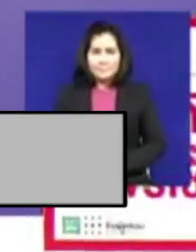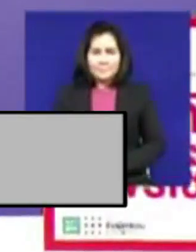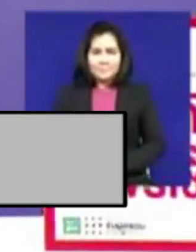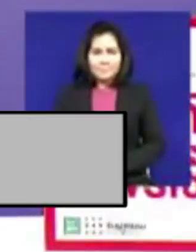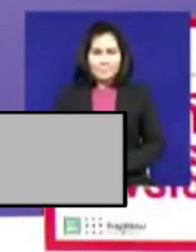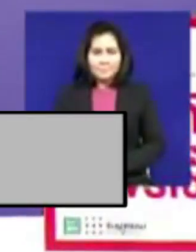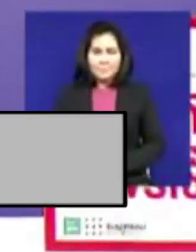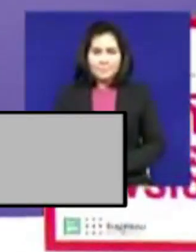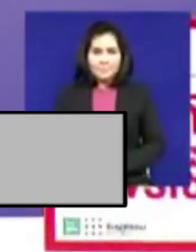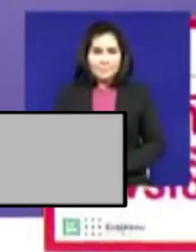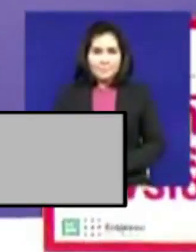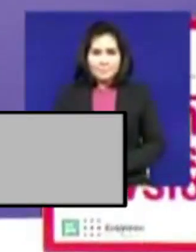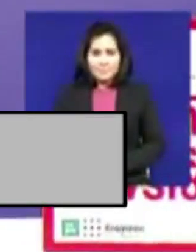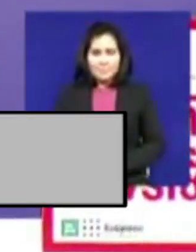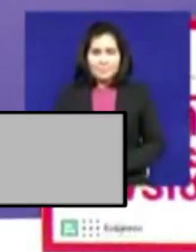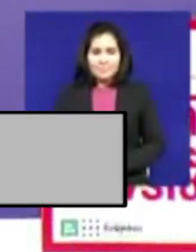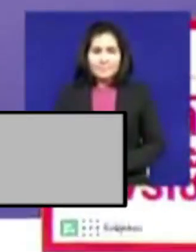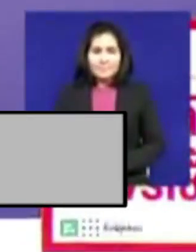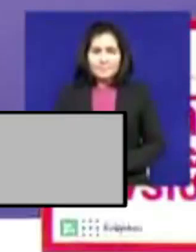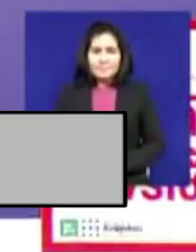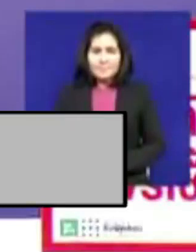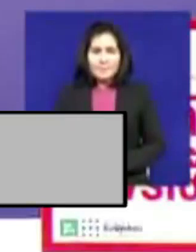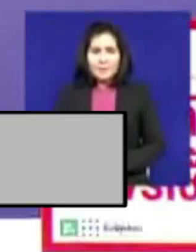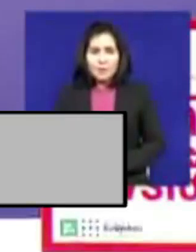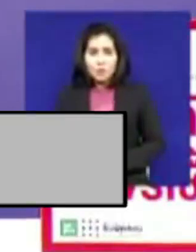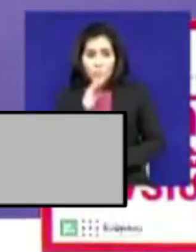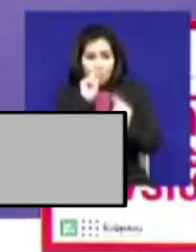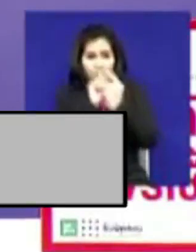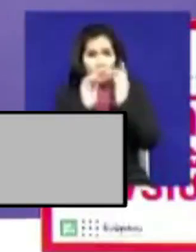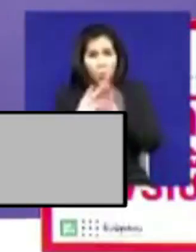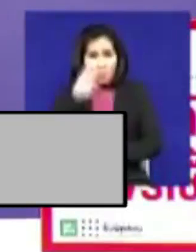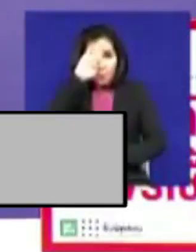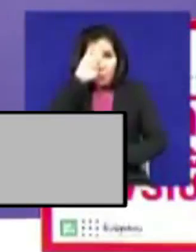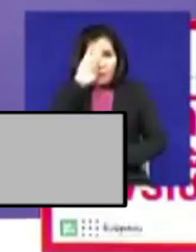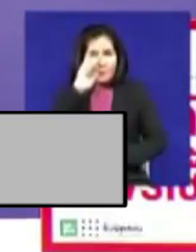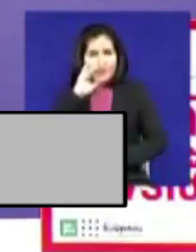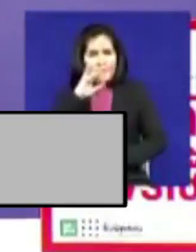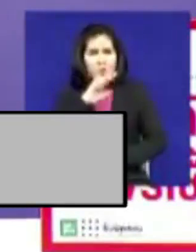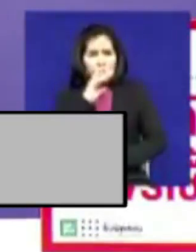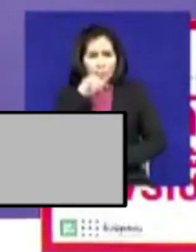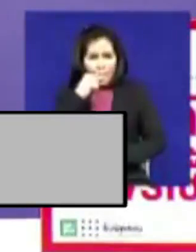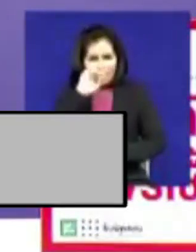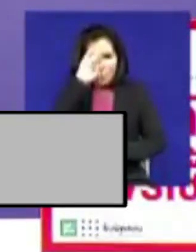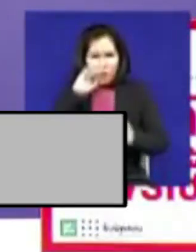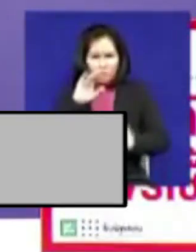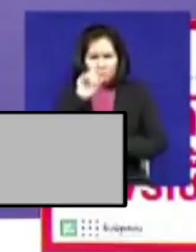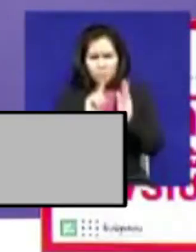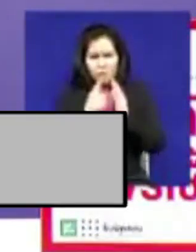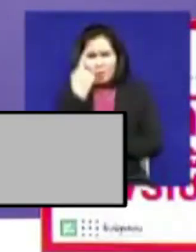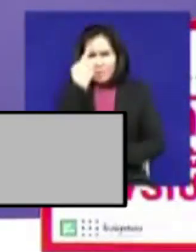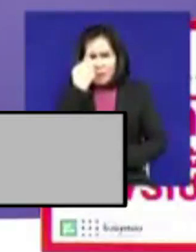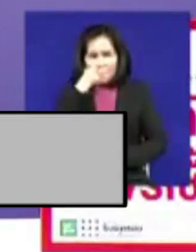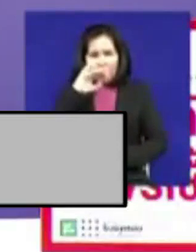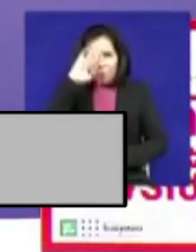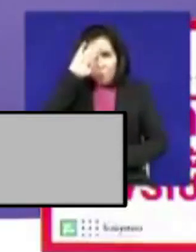มีผู้ป่วยนะครับไม่ว่าจะมีอาการไข้นะครับที่เรากำหนดไว้ 37.3 แล้วก็มีอาการของโรคระบบท